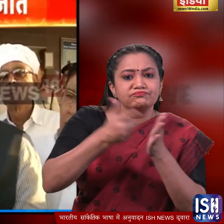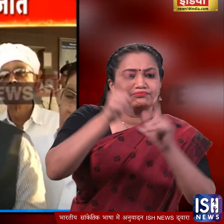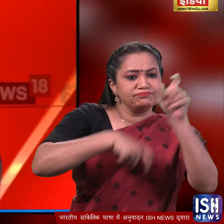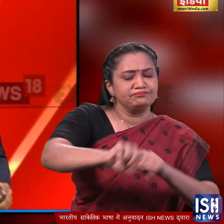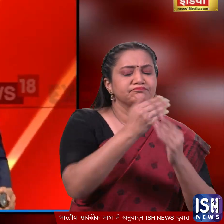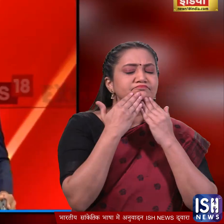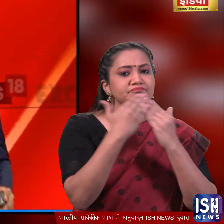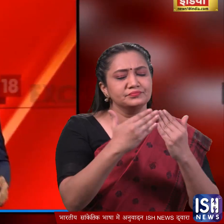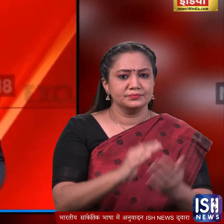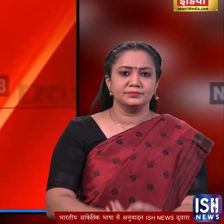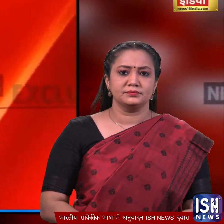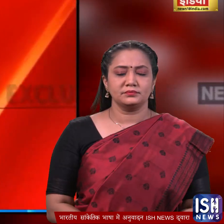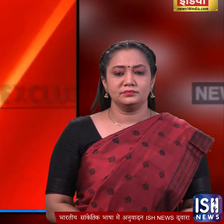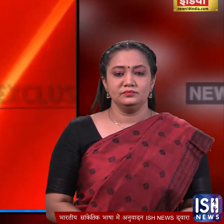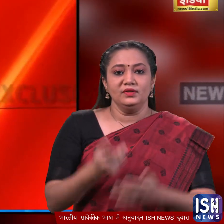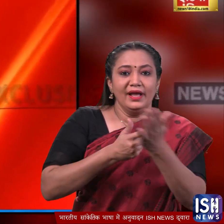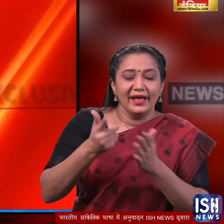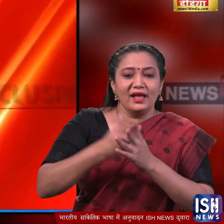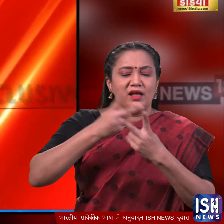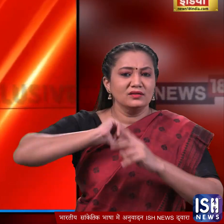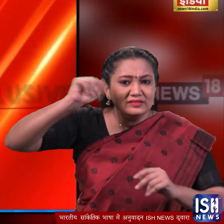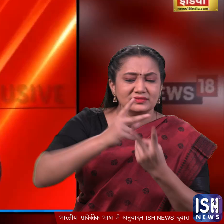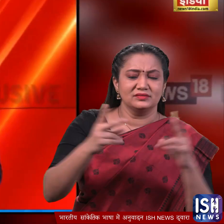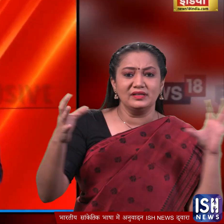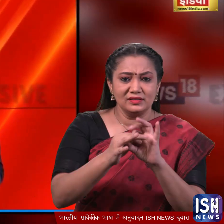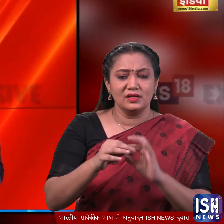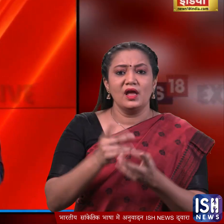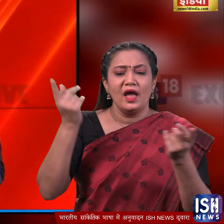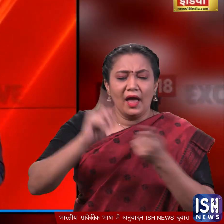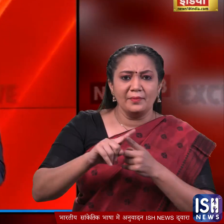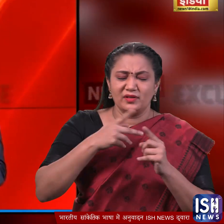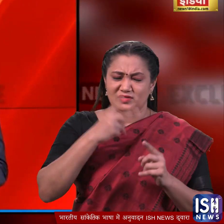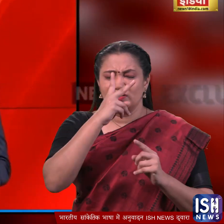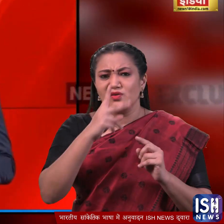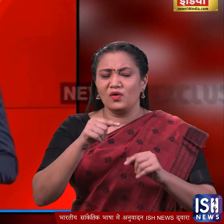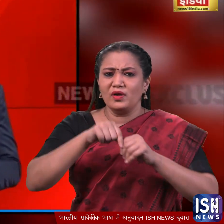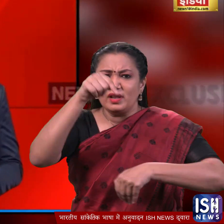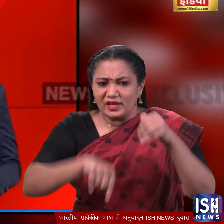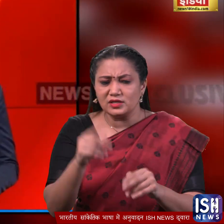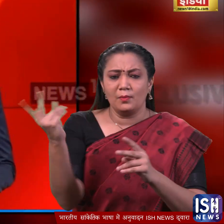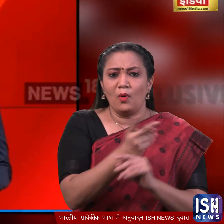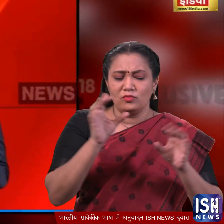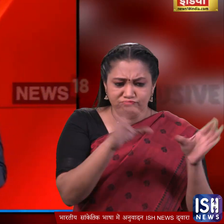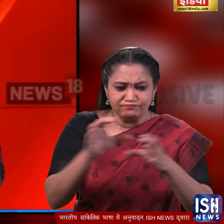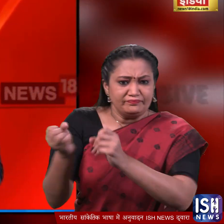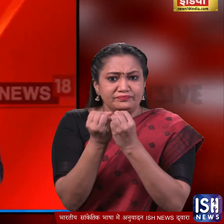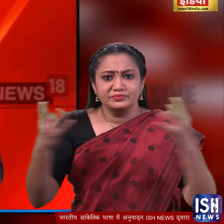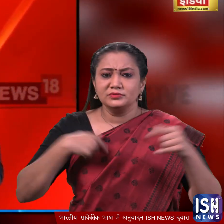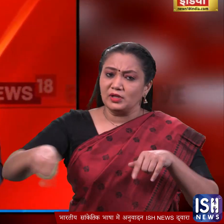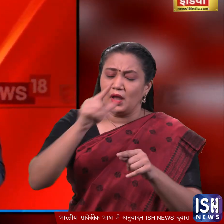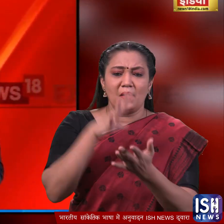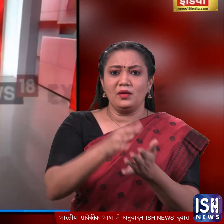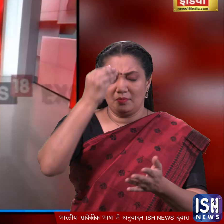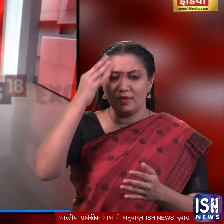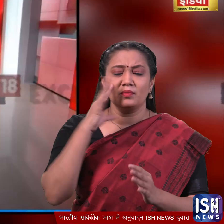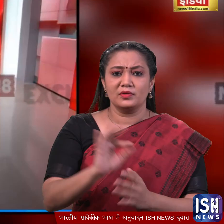दिया। लेकिन कृषि कानूनों को मुद्दा बनाने के बावजूद ऐलनाबाद उपचुनाव के जैसे नतीजे आए उसमें चुनाव लड़ने वाली सभी पार्टियों के लिए संदेश